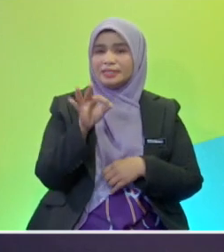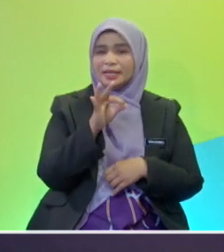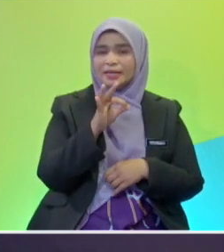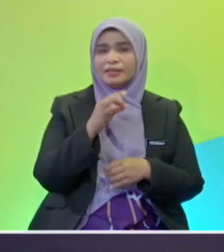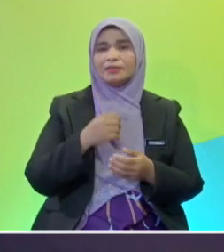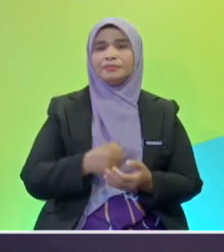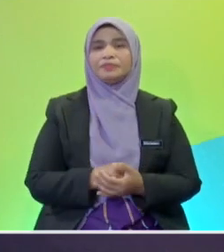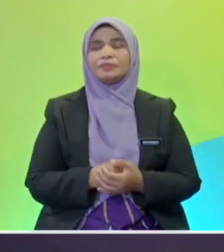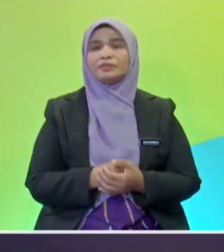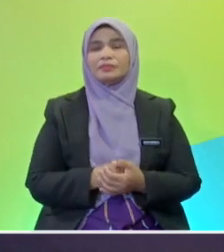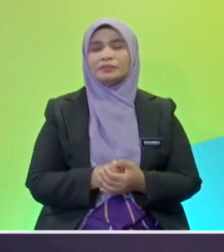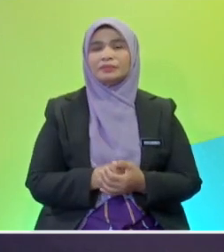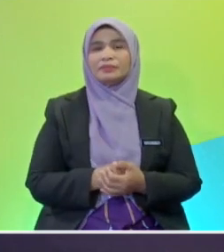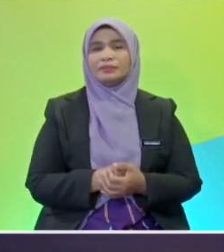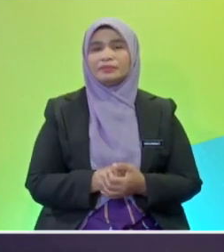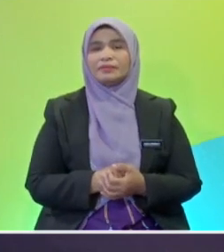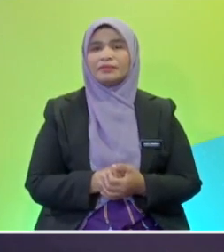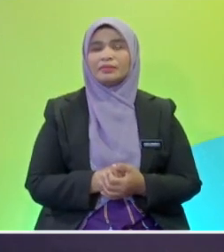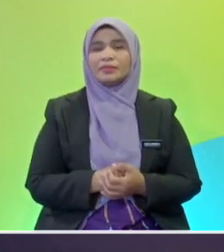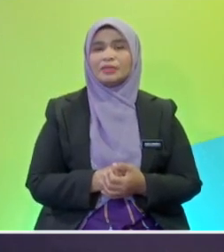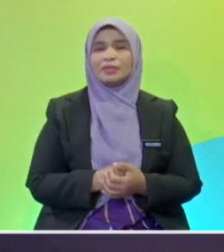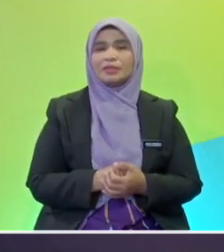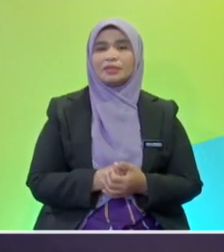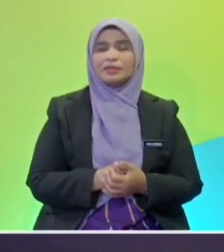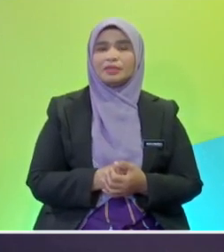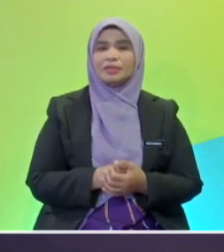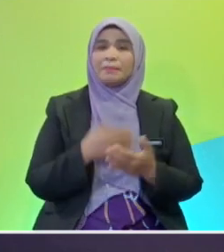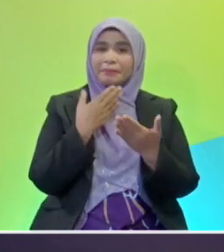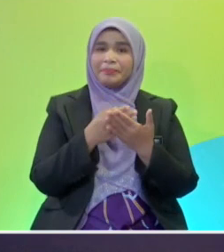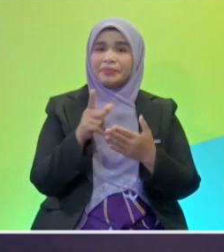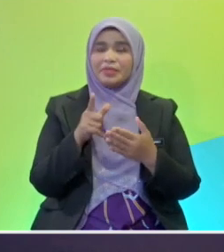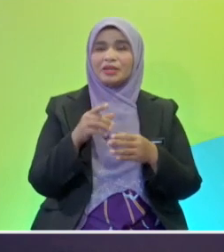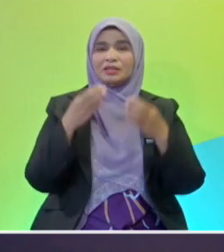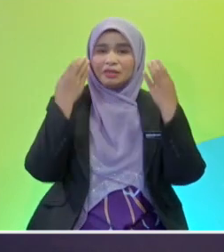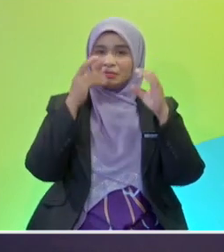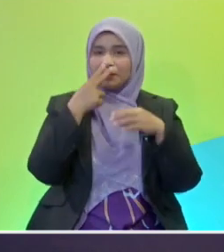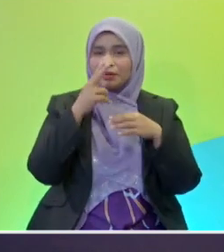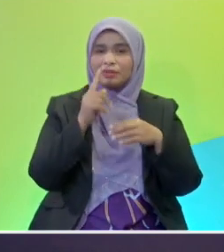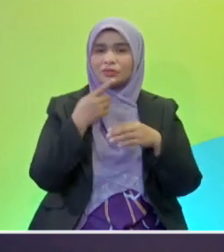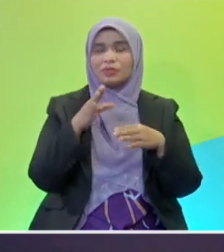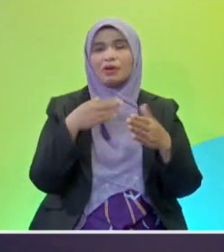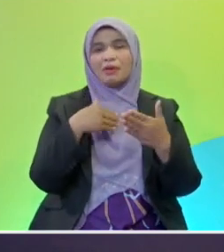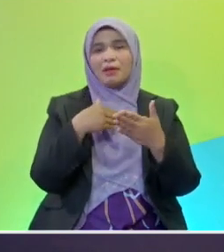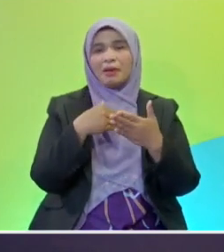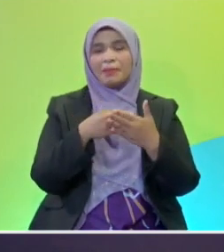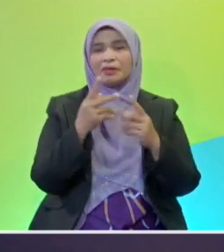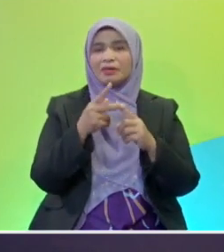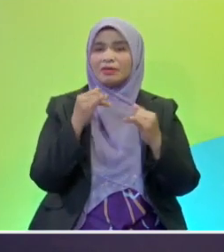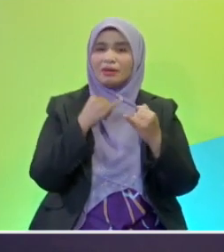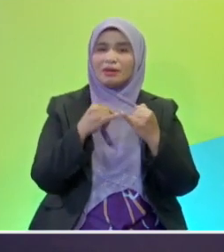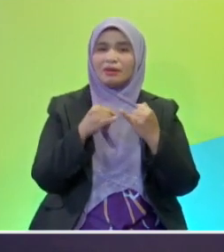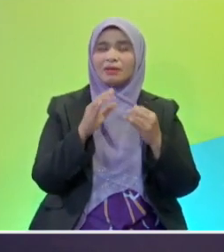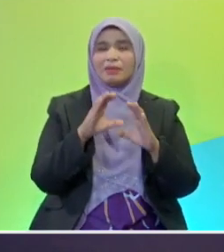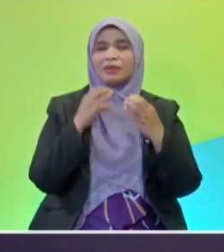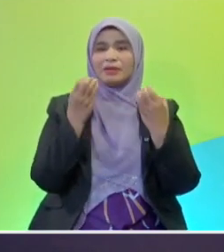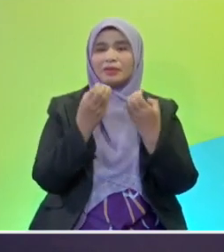juga a sorry ah sembatbatah Cikgu Nampaknya kita pun dah sampai ke Penghujung kelas kita Cikgu banyak